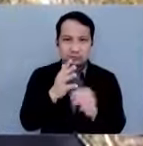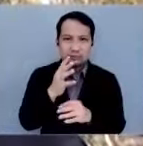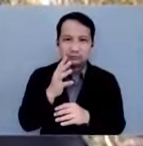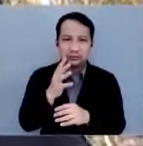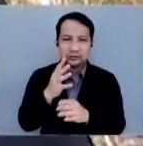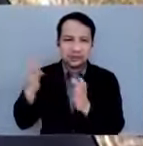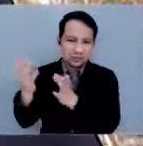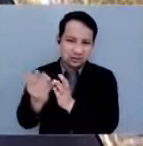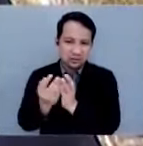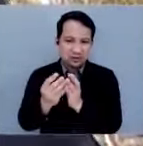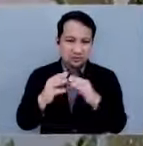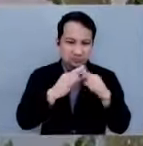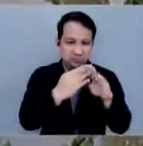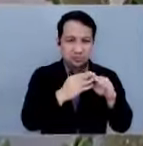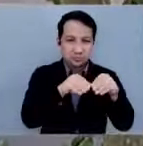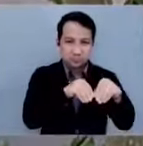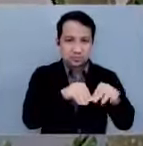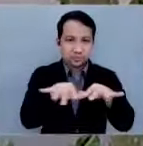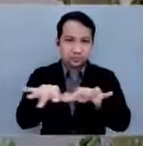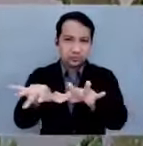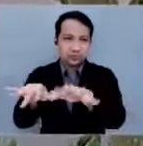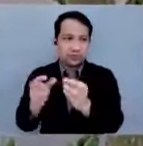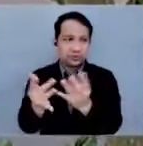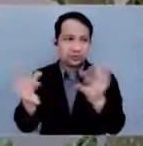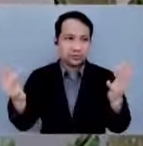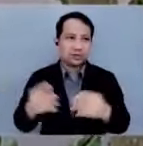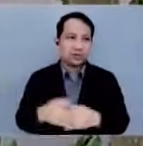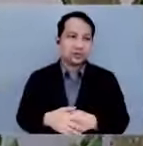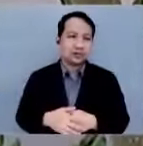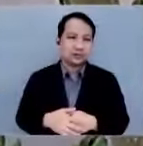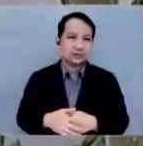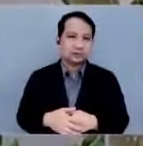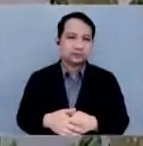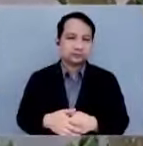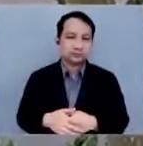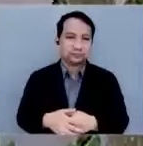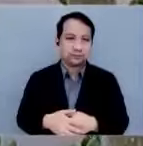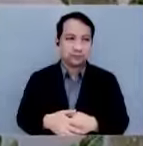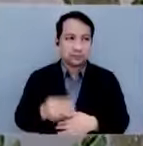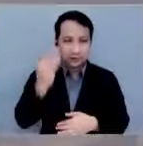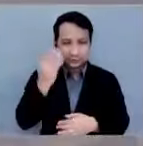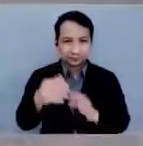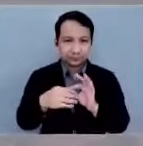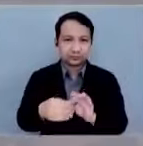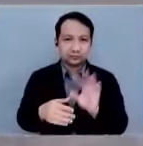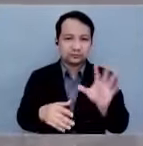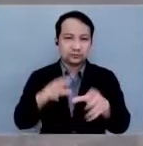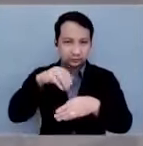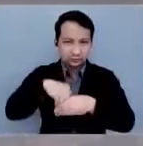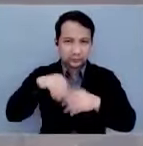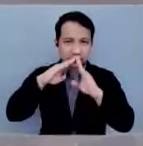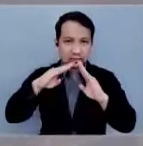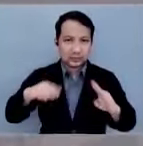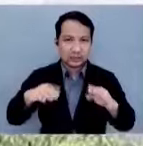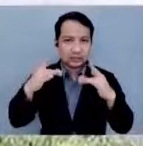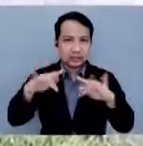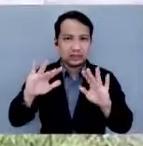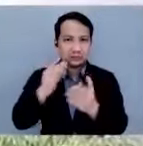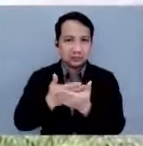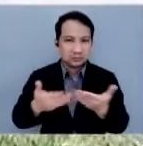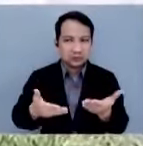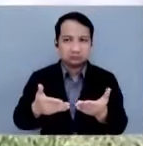ating sunog. Nagpapalala dyan ay yung content ng bahay, kung ano yung nasa loob ng bahay. Dahil kumbaga, kung ito ang pinagmulan,